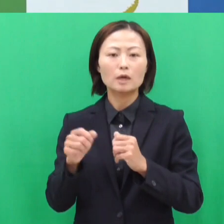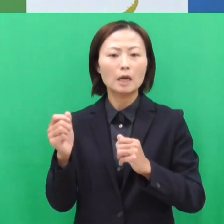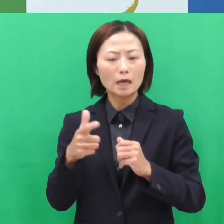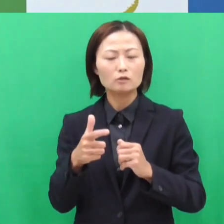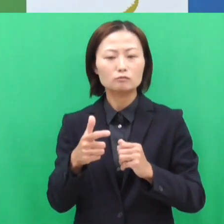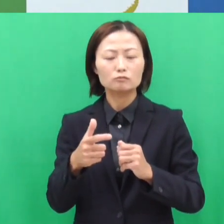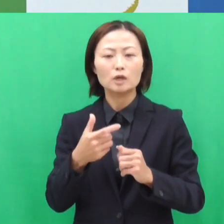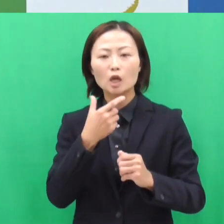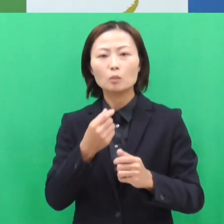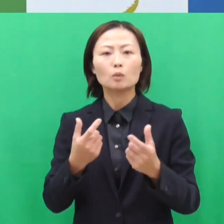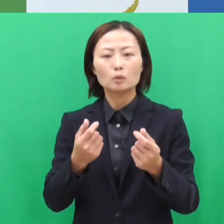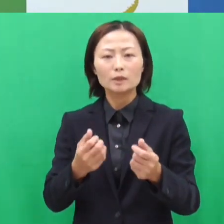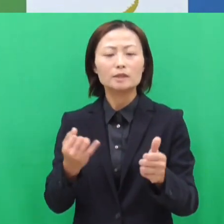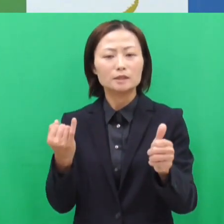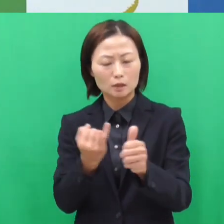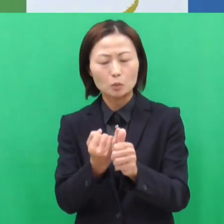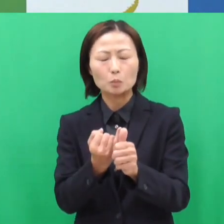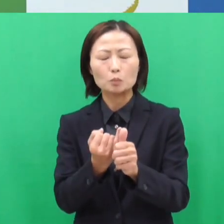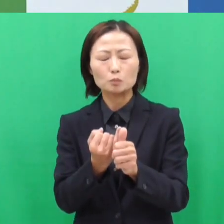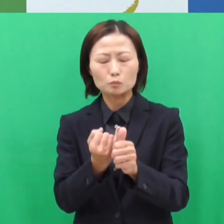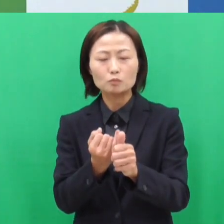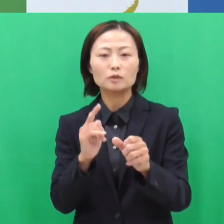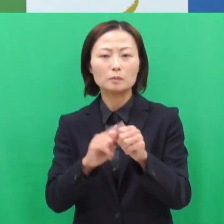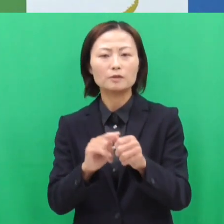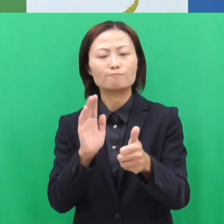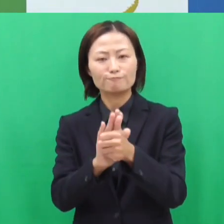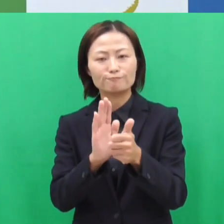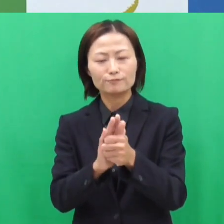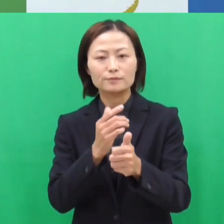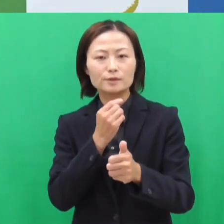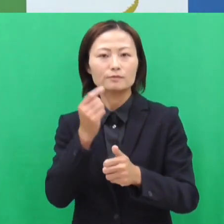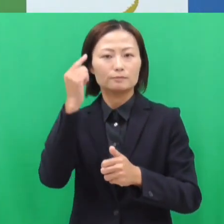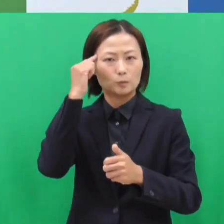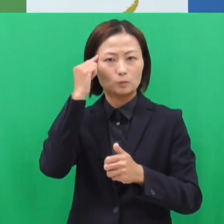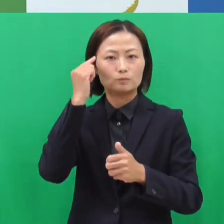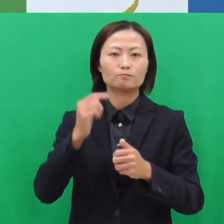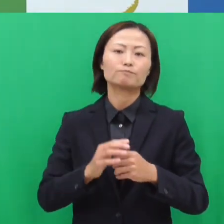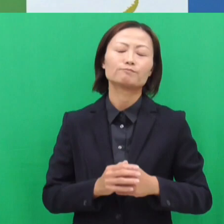こういうことを結婚していただきたいと考えたということであります